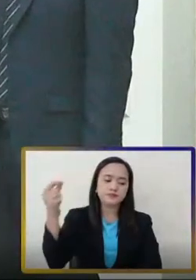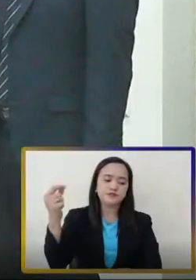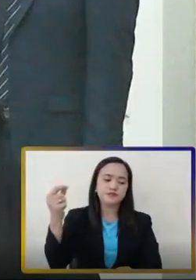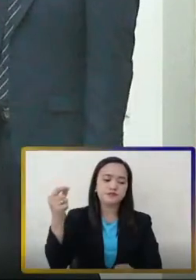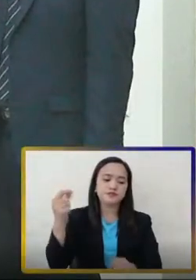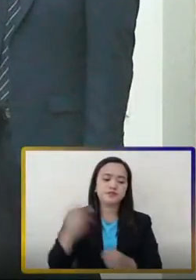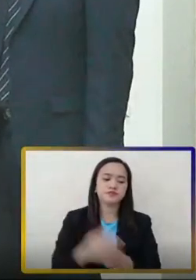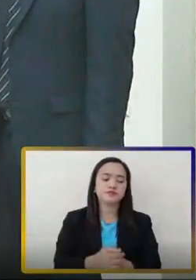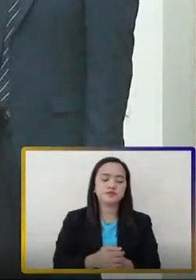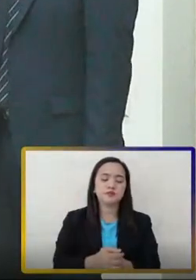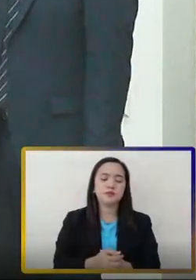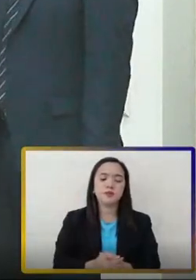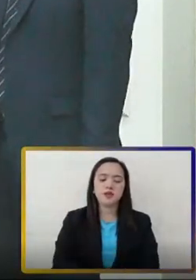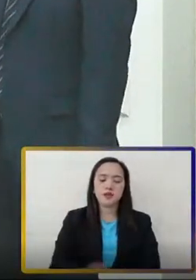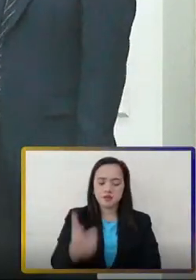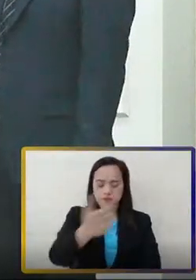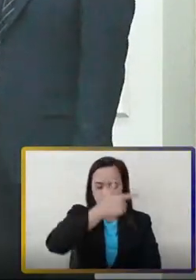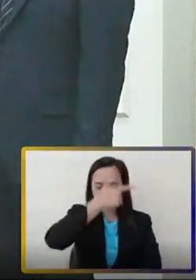lubos,